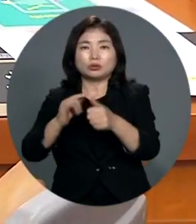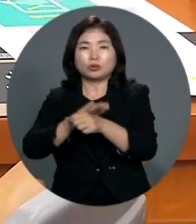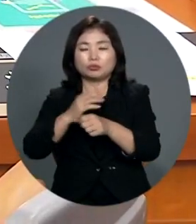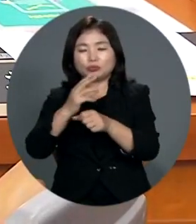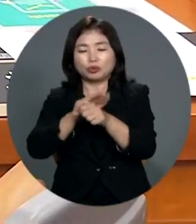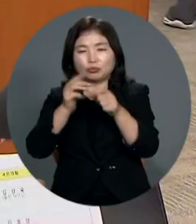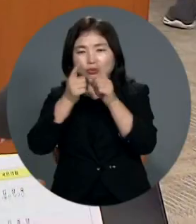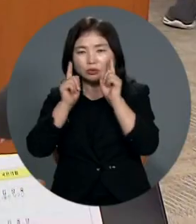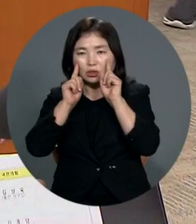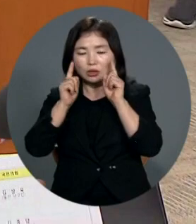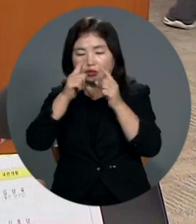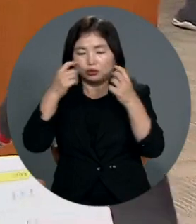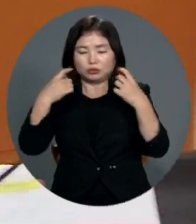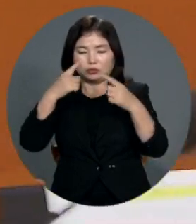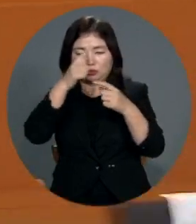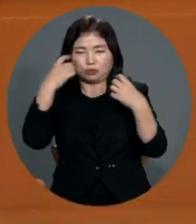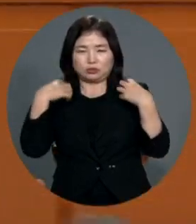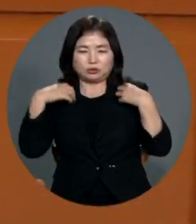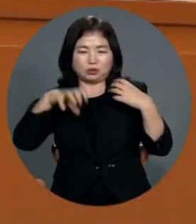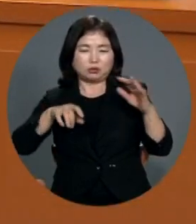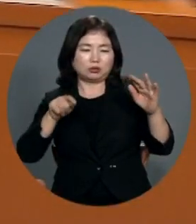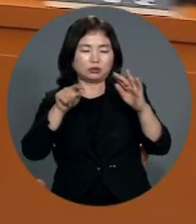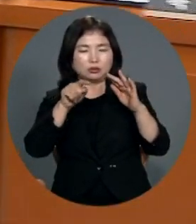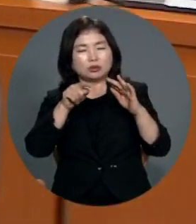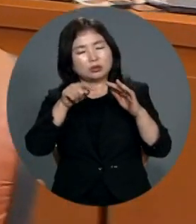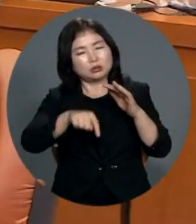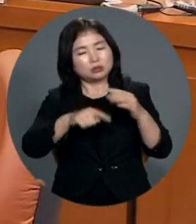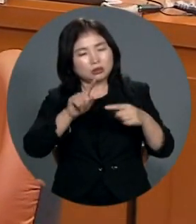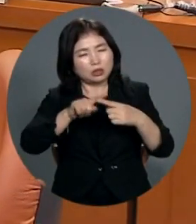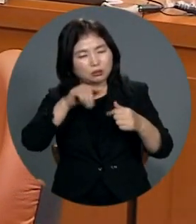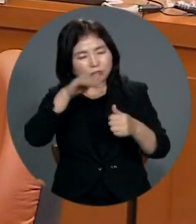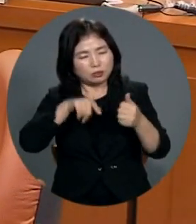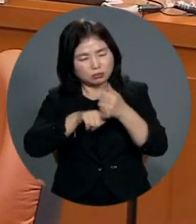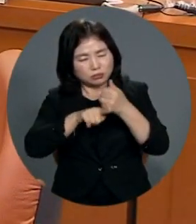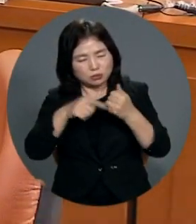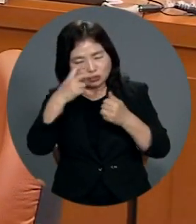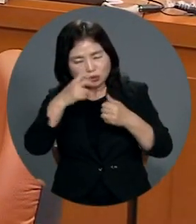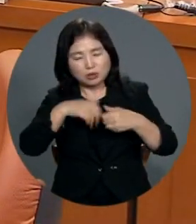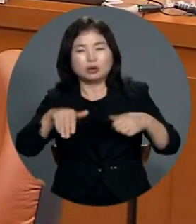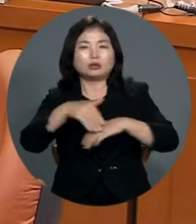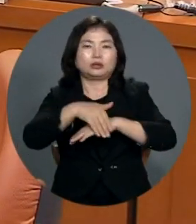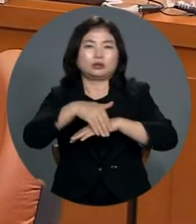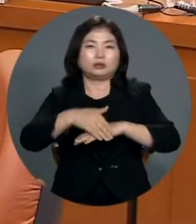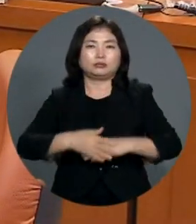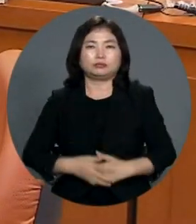경북대에서 경북 교육청을 대상으로 감사를 벌일 예정입니다. MBC 뉴스 엄지연입니다.